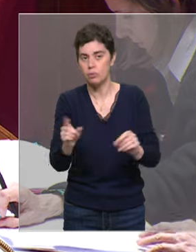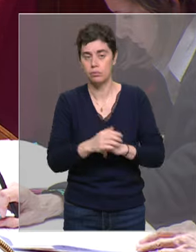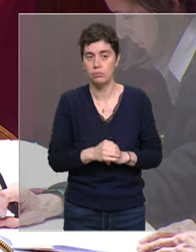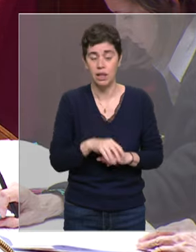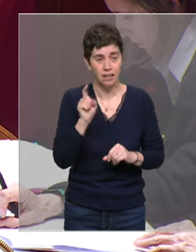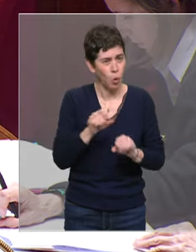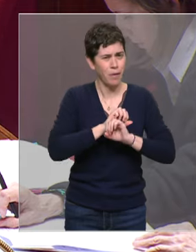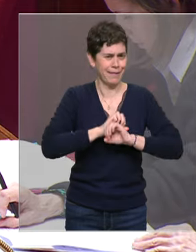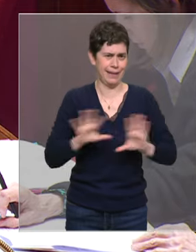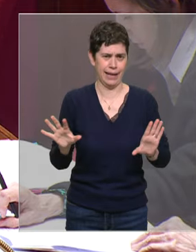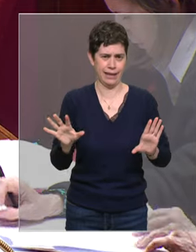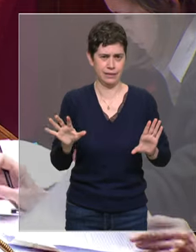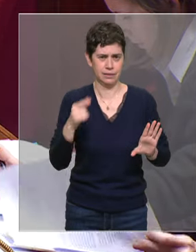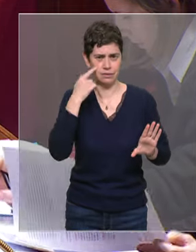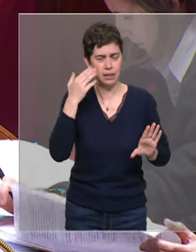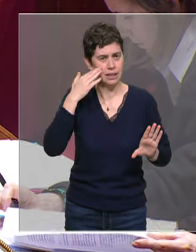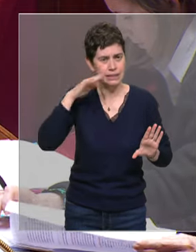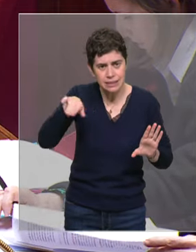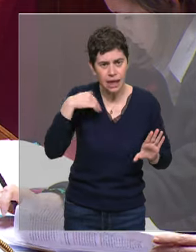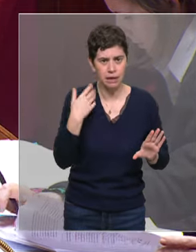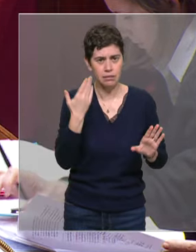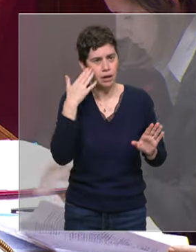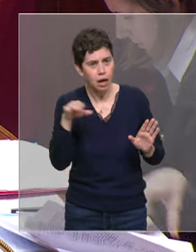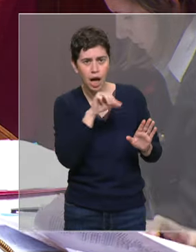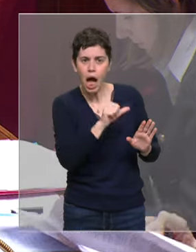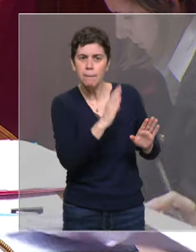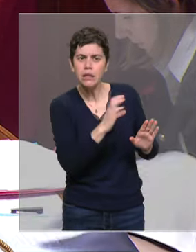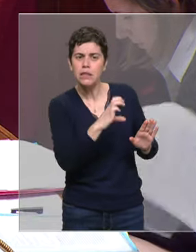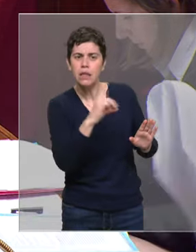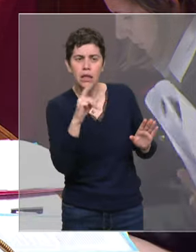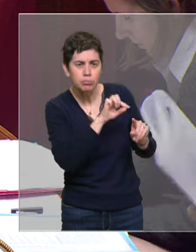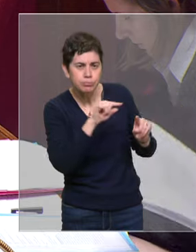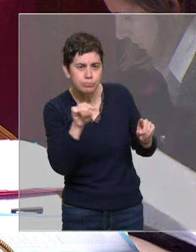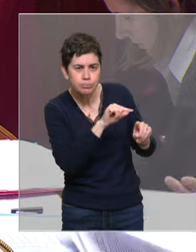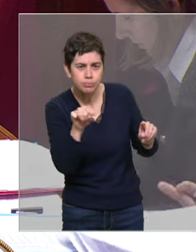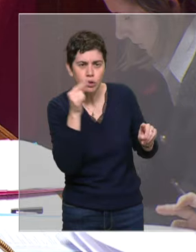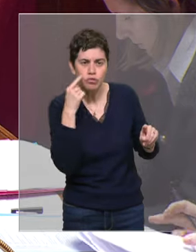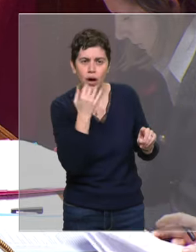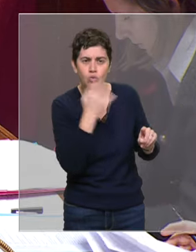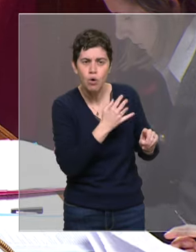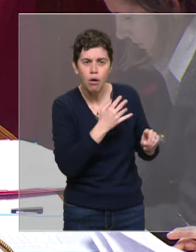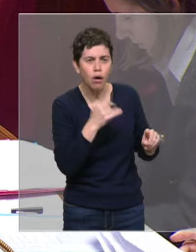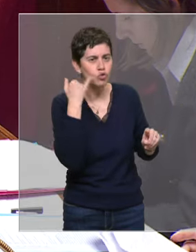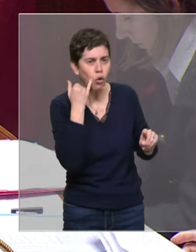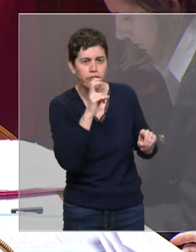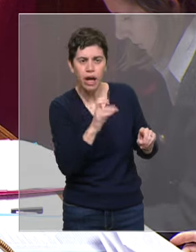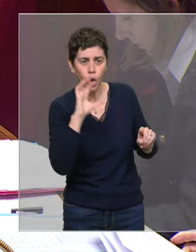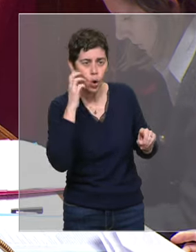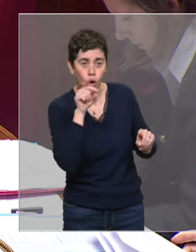modèle est simple. Le Nutri-Score, une démarche volontaire, une démarche qui a été portée par l'ensemble des